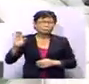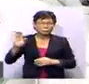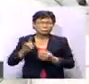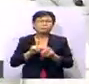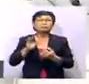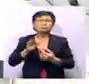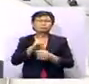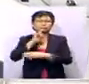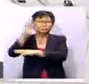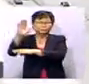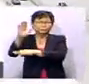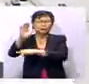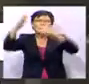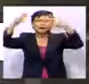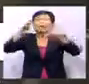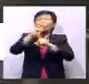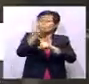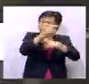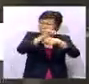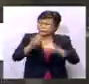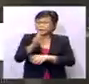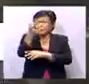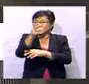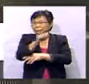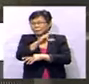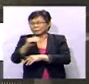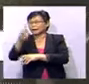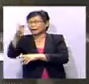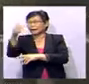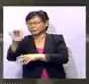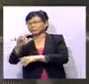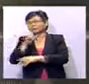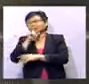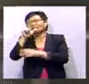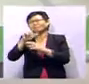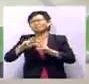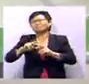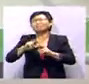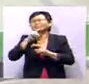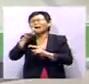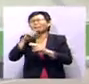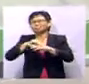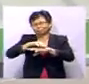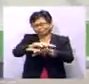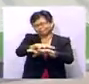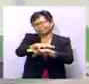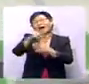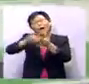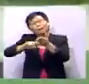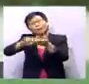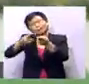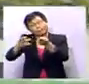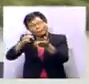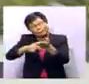Beliau turut memberi jaminan kebajikan pekerja KTMB dan RAC akan dipastikan tidak terkesan dengan sebarang perubahan yang berlaku.